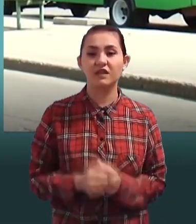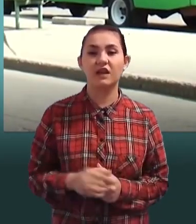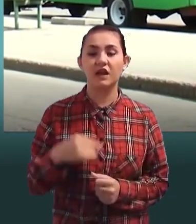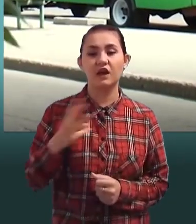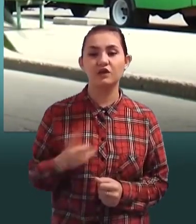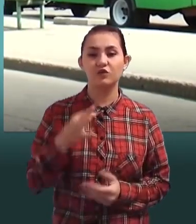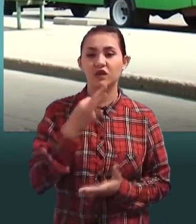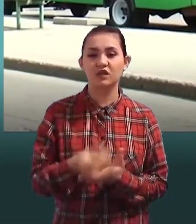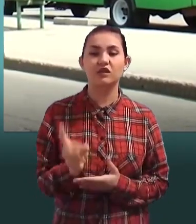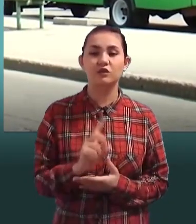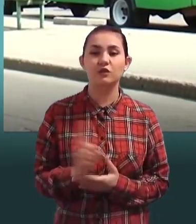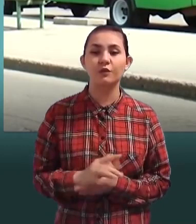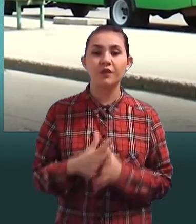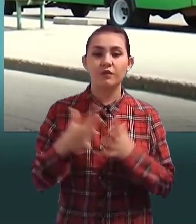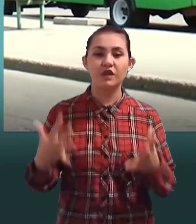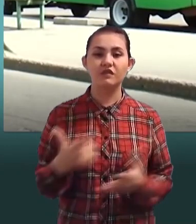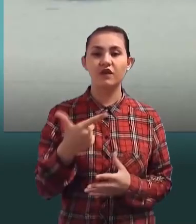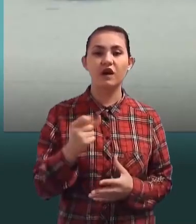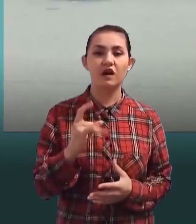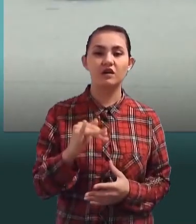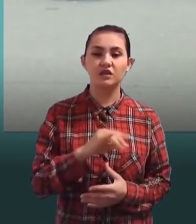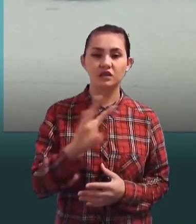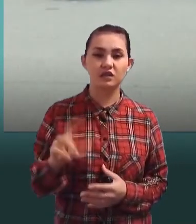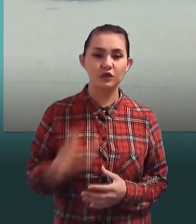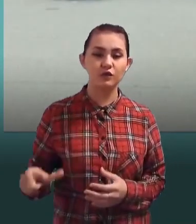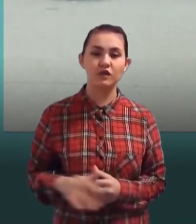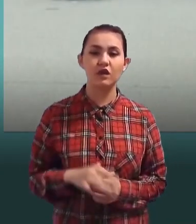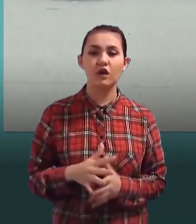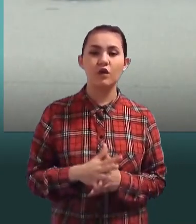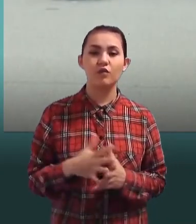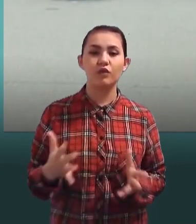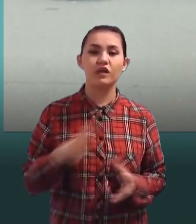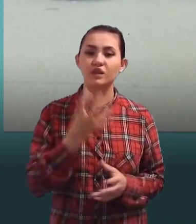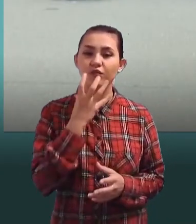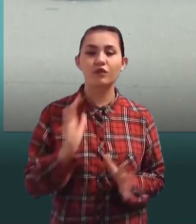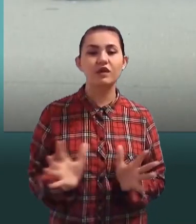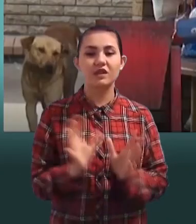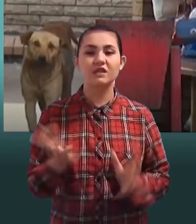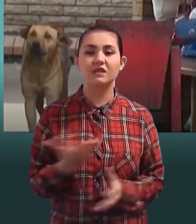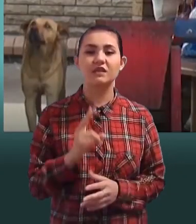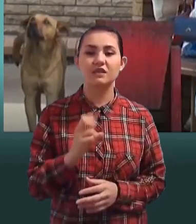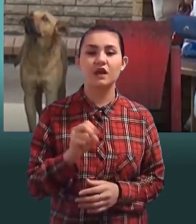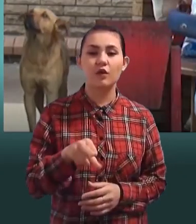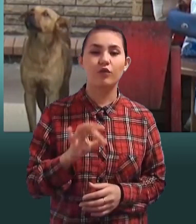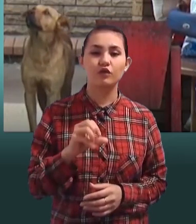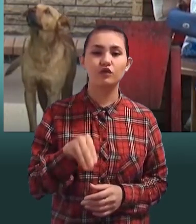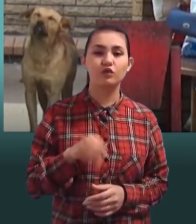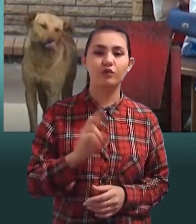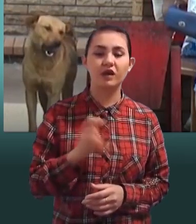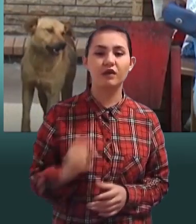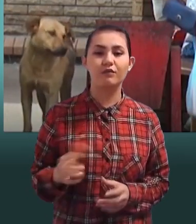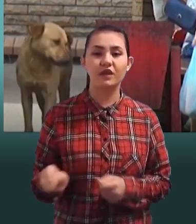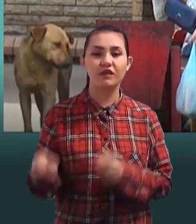что большинство горожан более тепло относилось бы к поступкам перевозчика в отношении